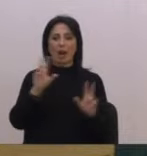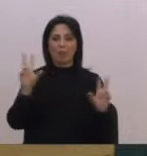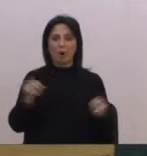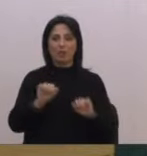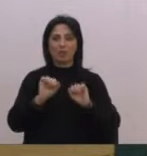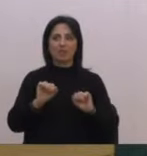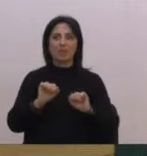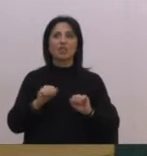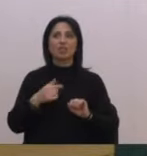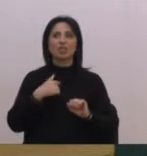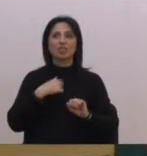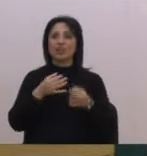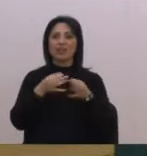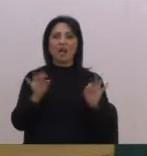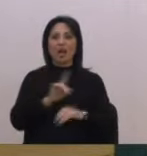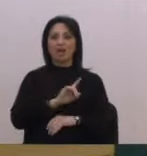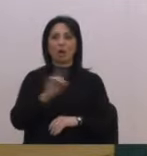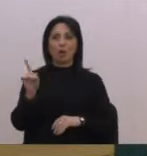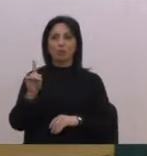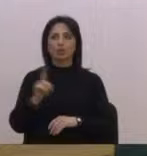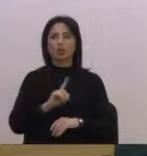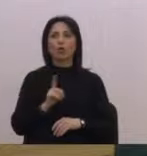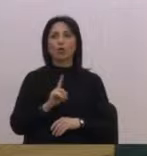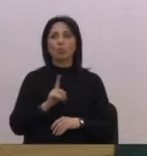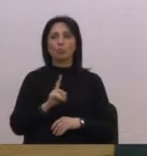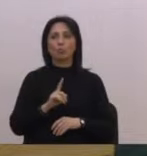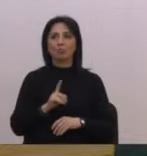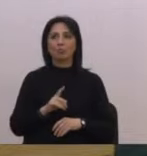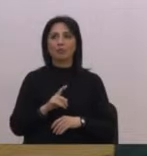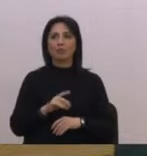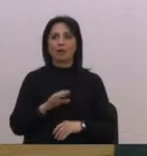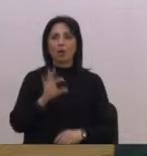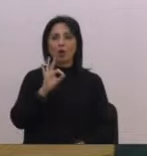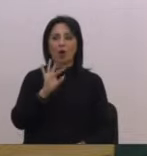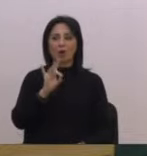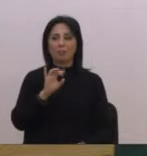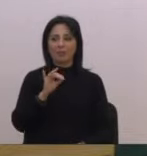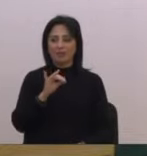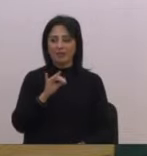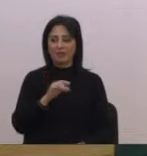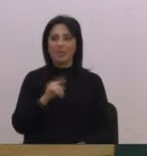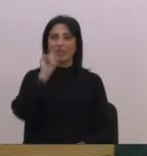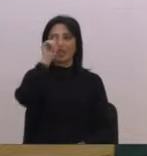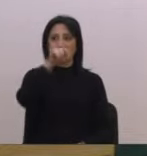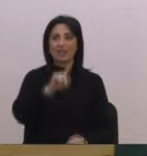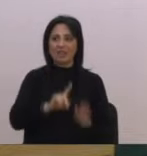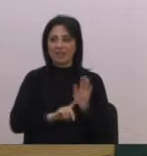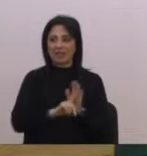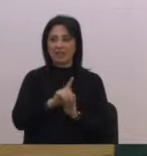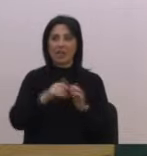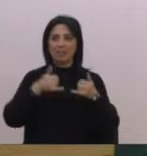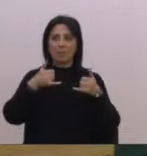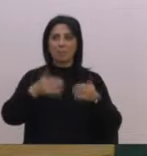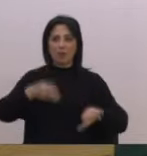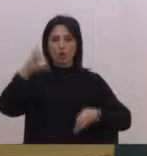გადასარჩენად. ჩვენ არ დავუშვებთ, რომ ორბმა იქ დაიწყოს